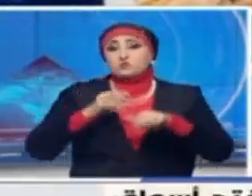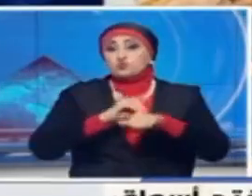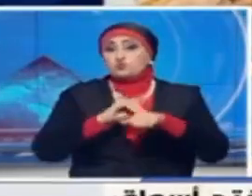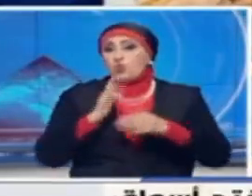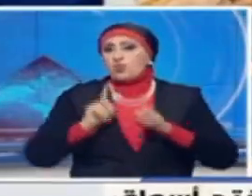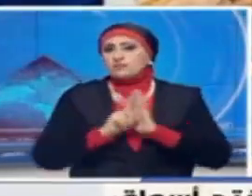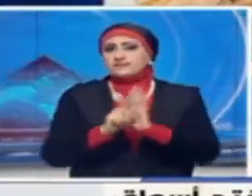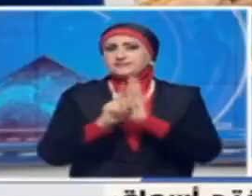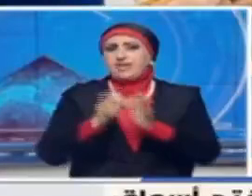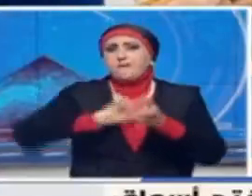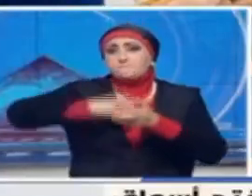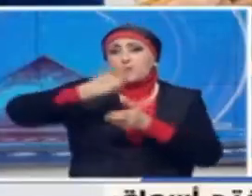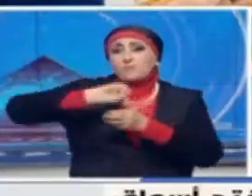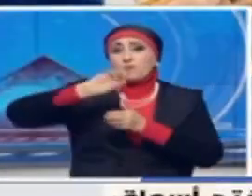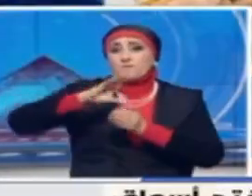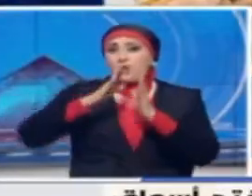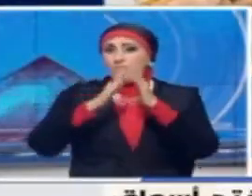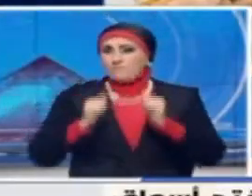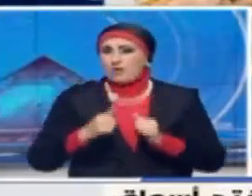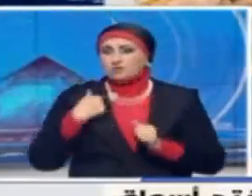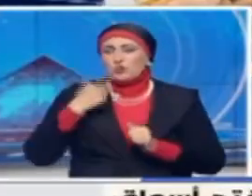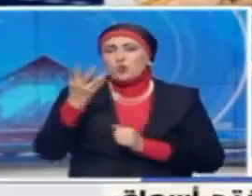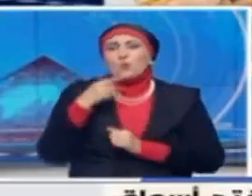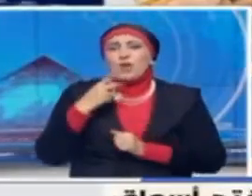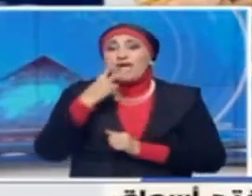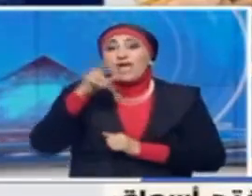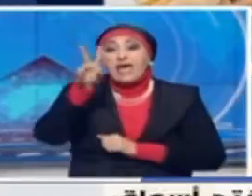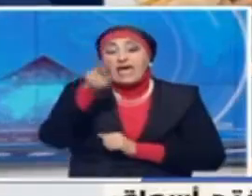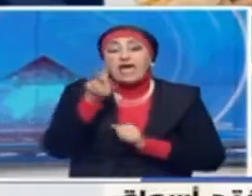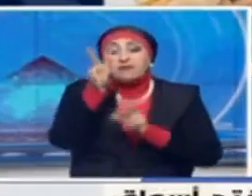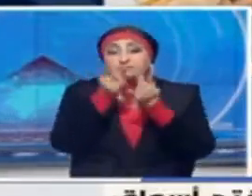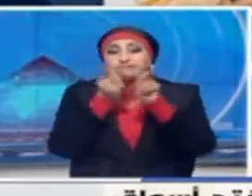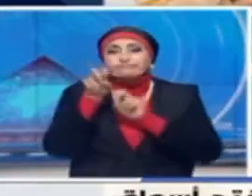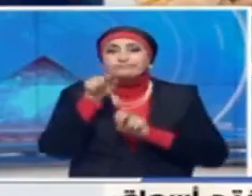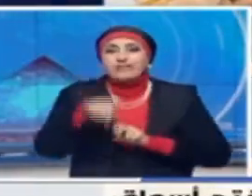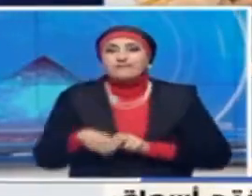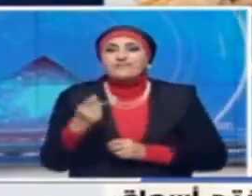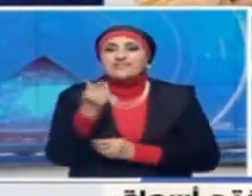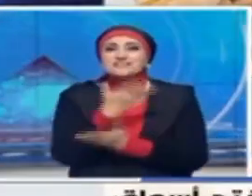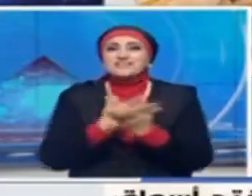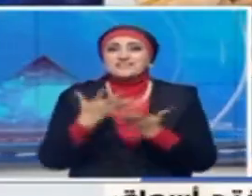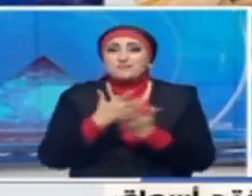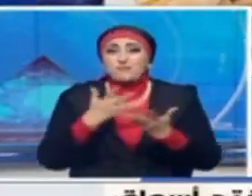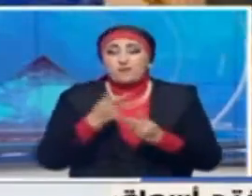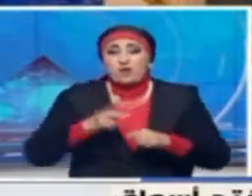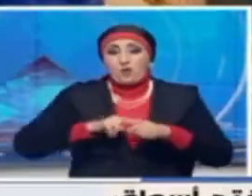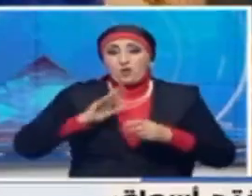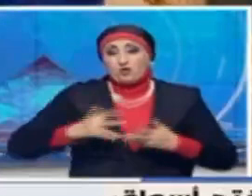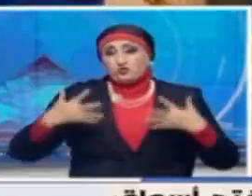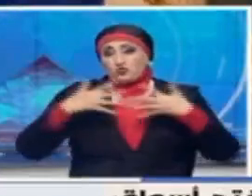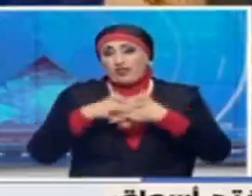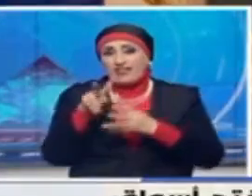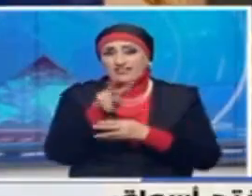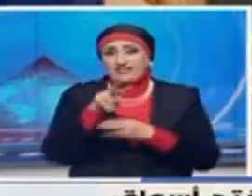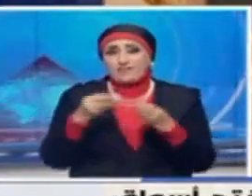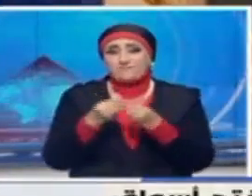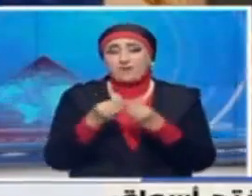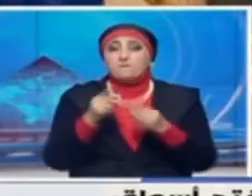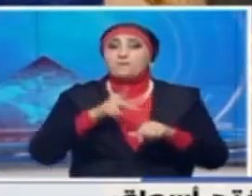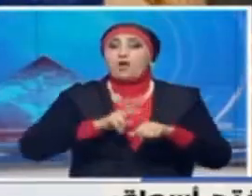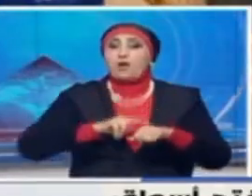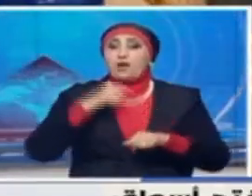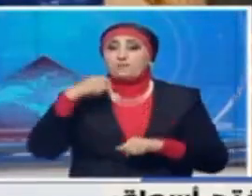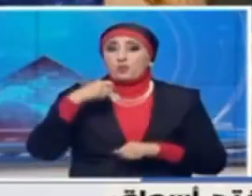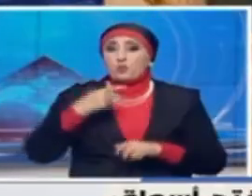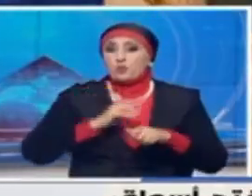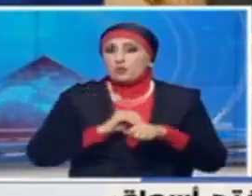وذلك لدعم الصادرات المصرية وجذب الاستثمارات، إضافة إلى دفع فرص إقامة شركات ثنائية بين البلدين.